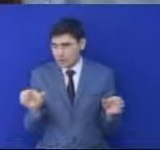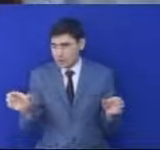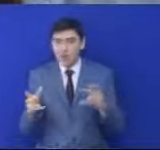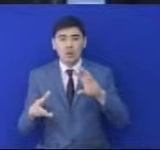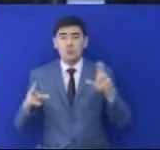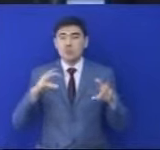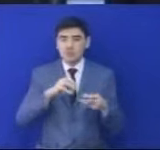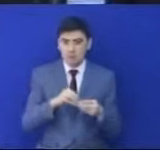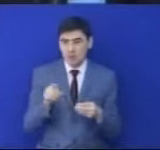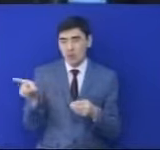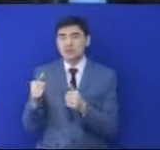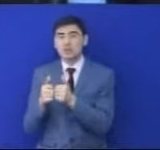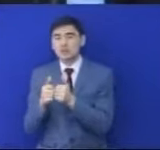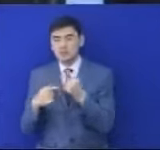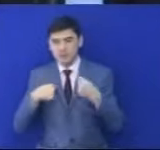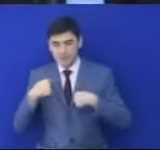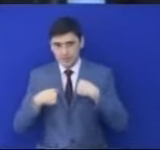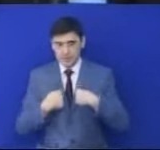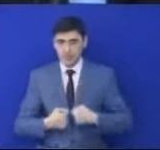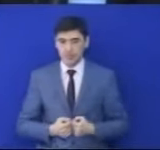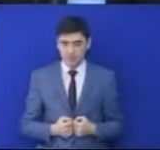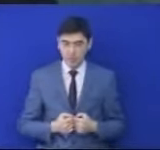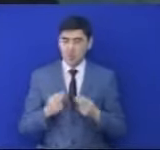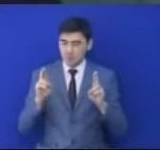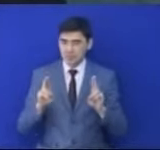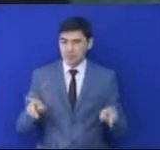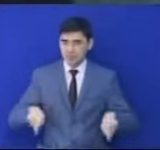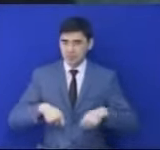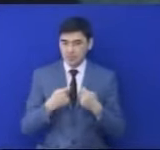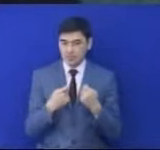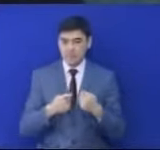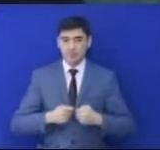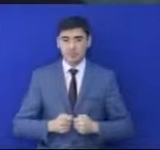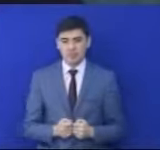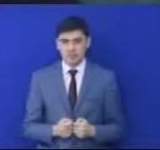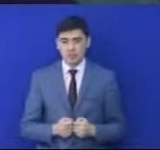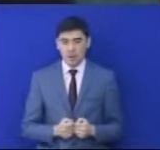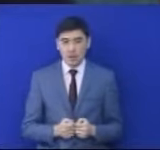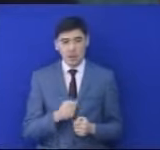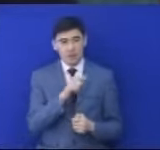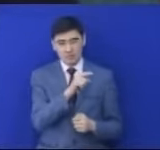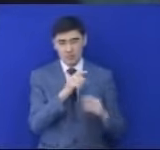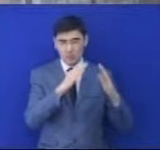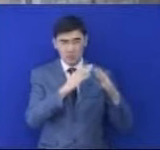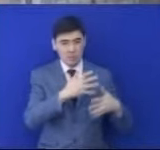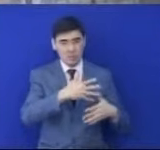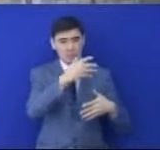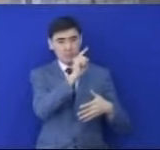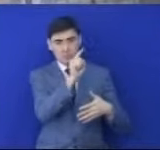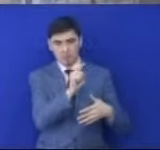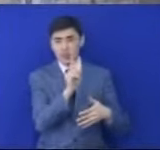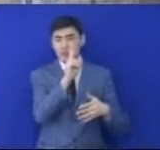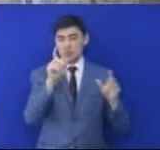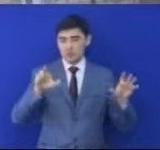алғандықтарын анықтаған. Мұның барлығы белгілі бір жүйені бұзуға апарып соғады, дейді мамандар. Бұл үй бойынша ереже бұзушылықтарды